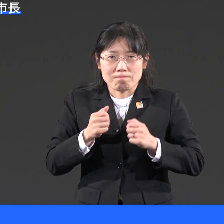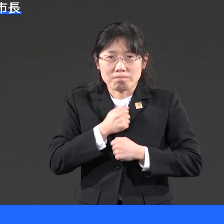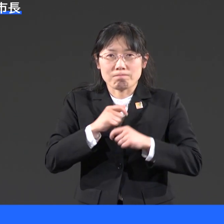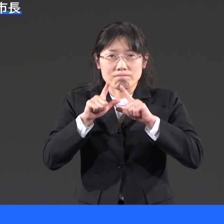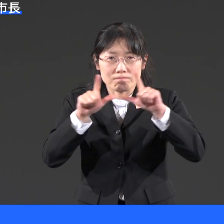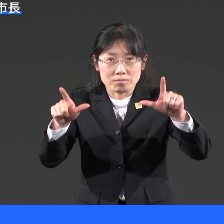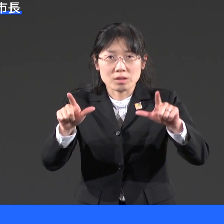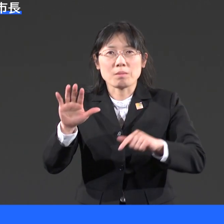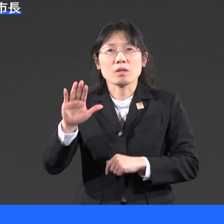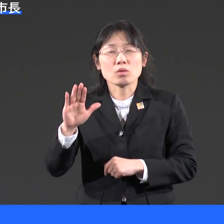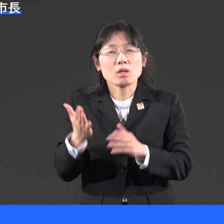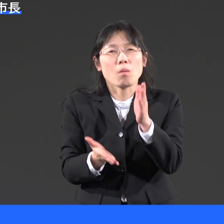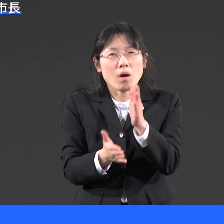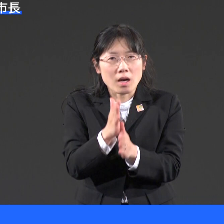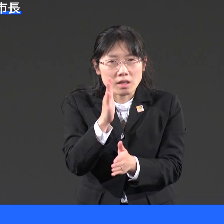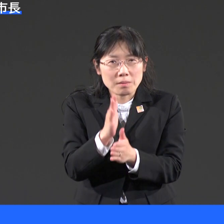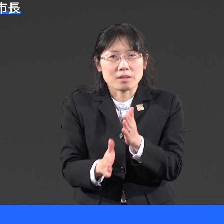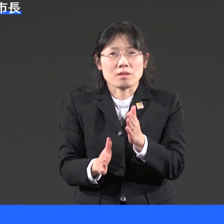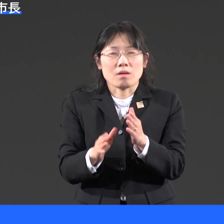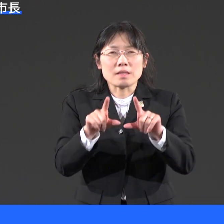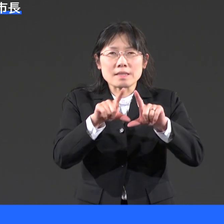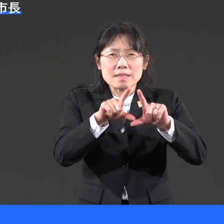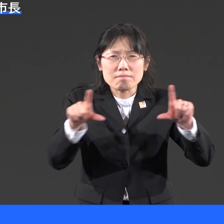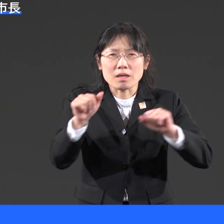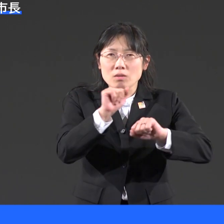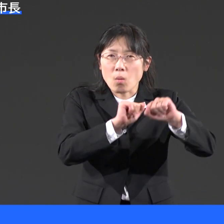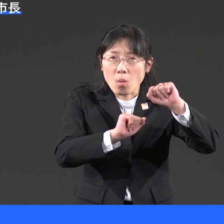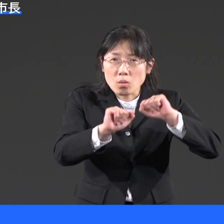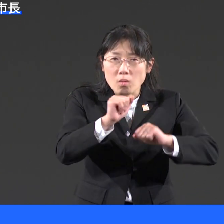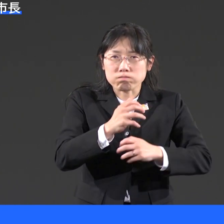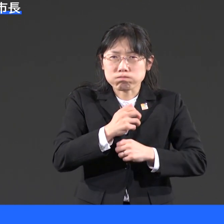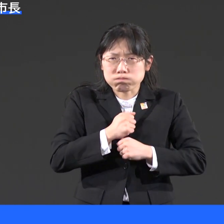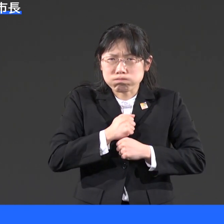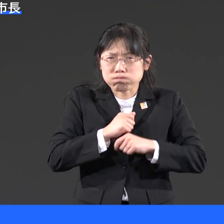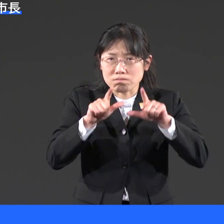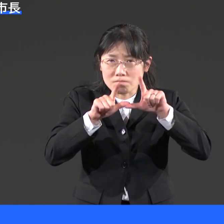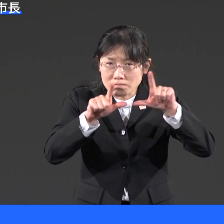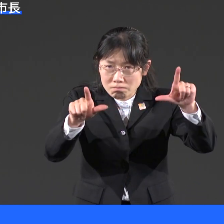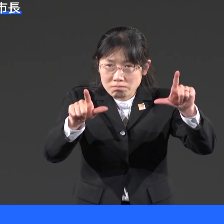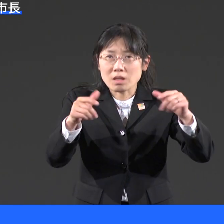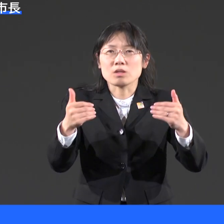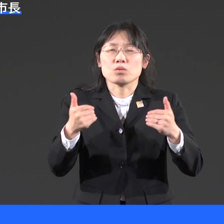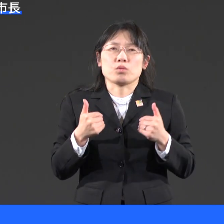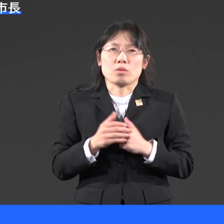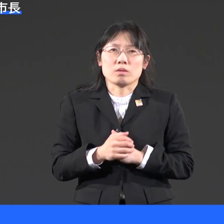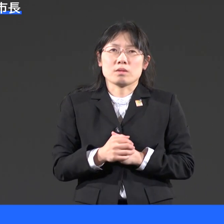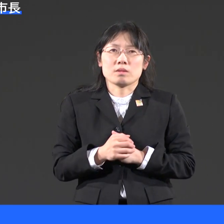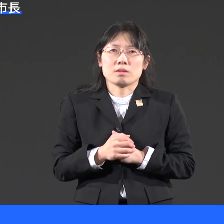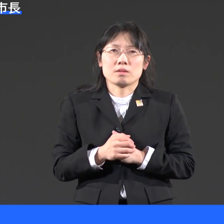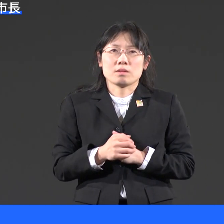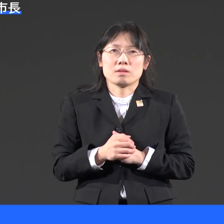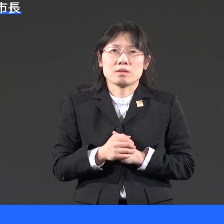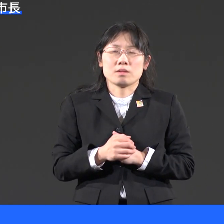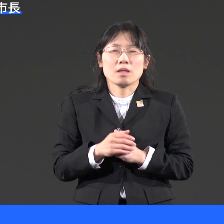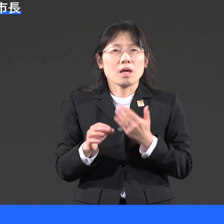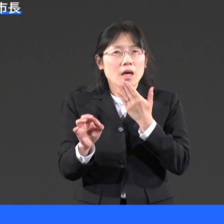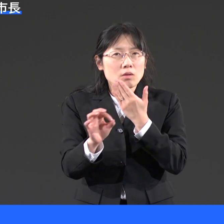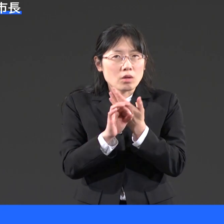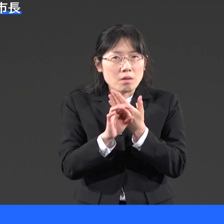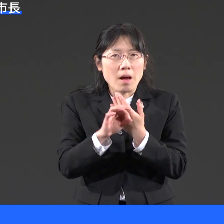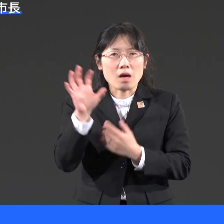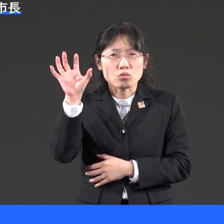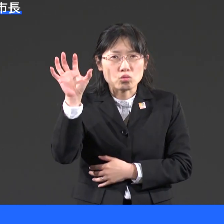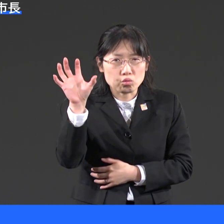て、一般的な行動について注意喚起をしていきたいというふうに思いますし、また、例えばその熊